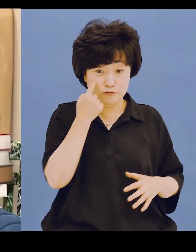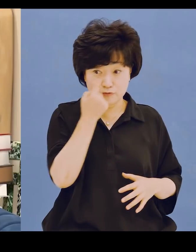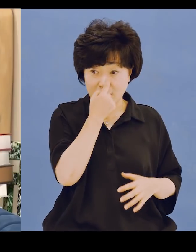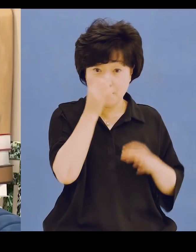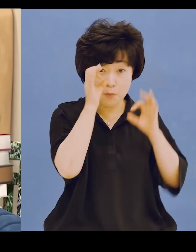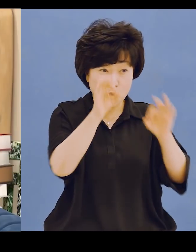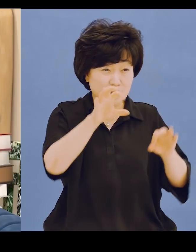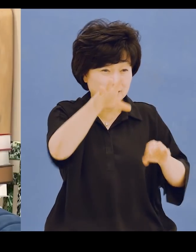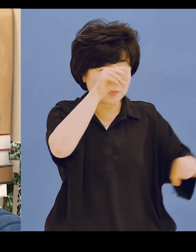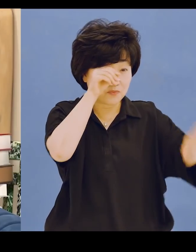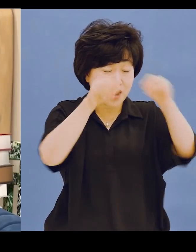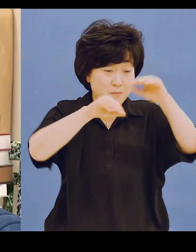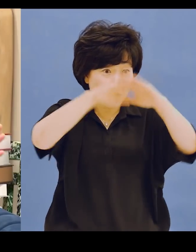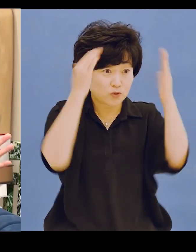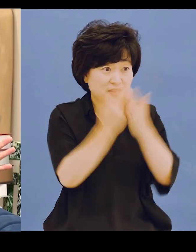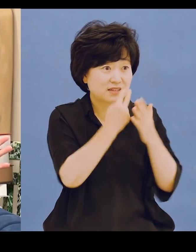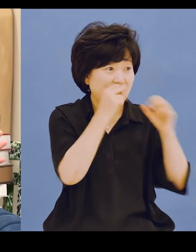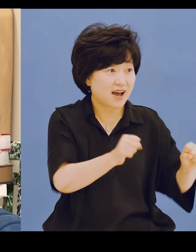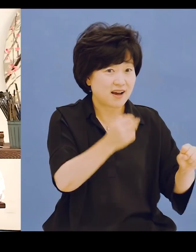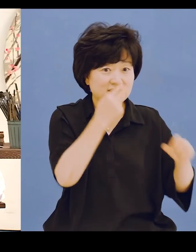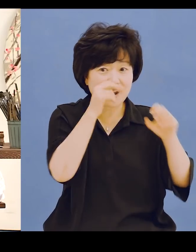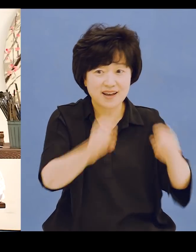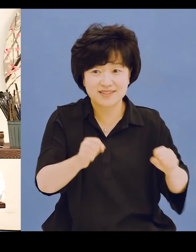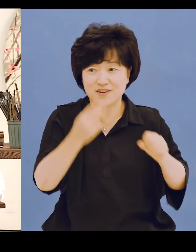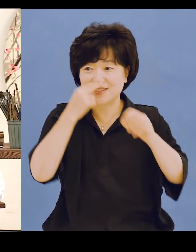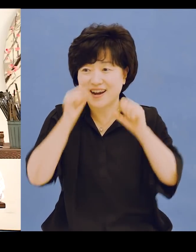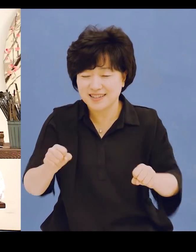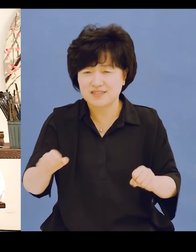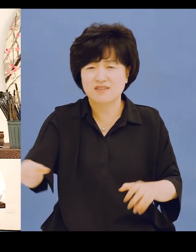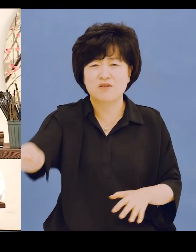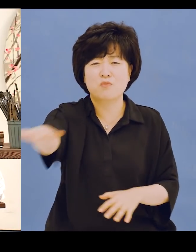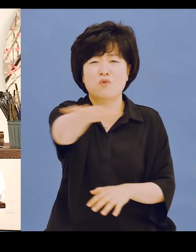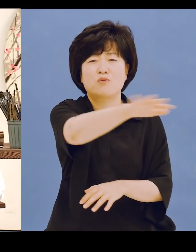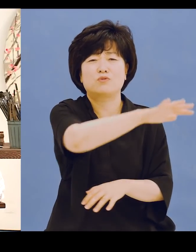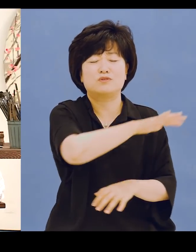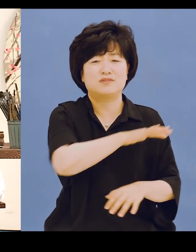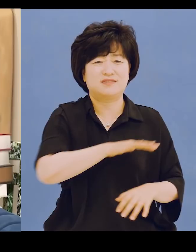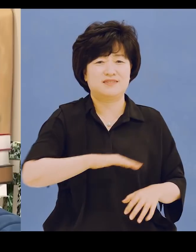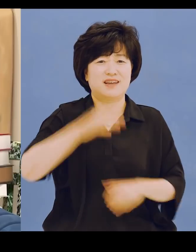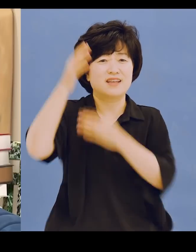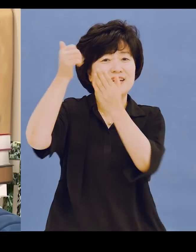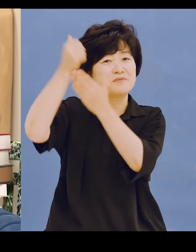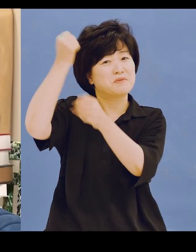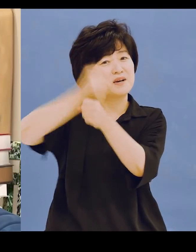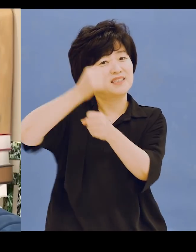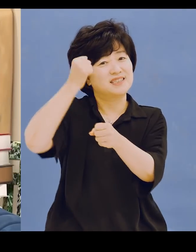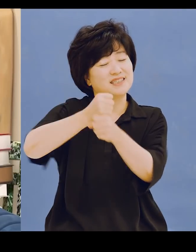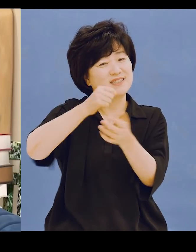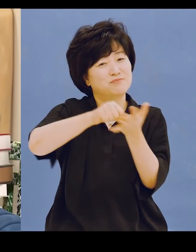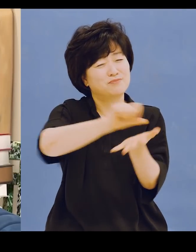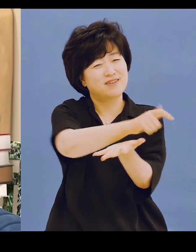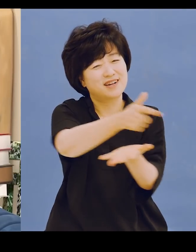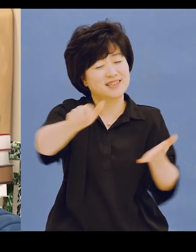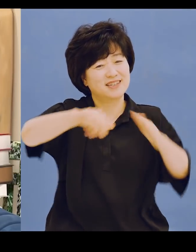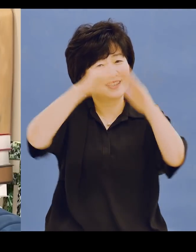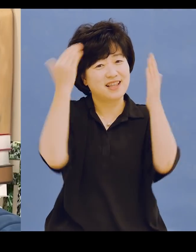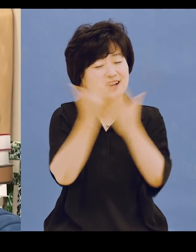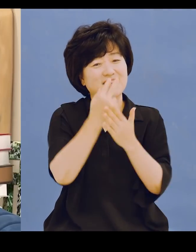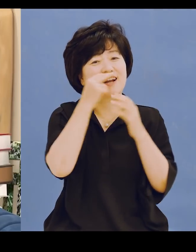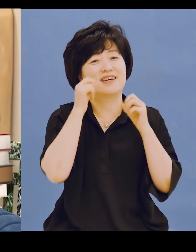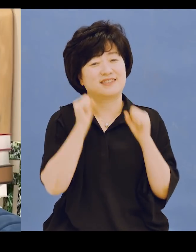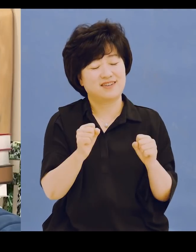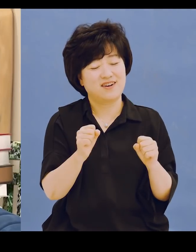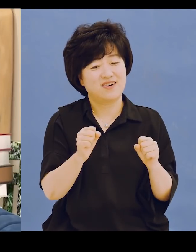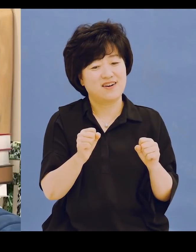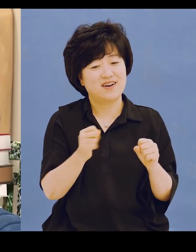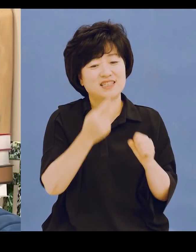살아있고 모든 피조물이 다 살아있는 것들이에요. 예. 그러니 제가 살아계신 하나님을